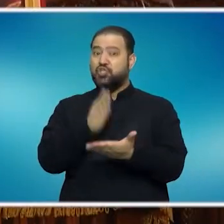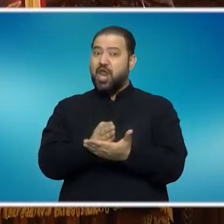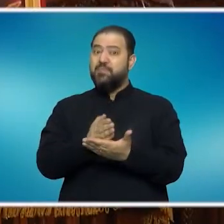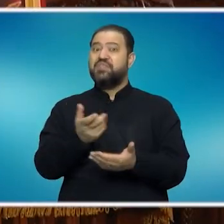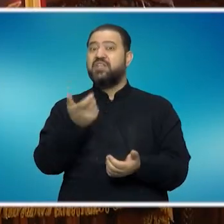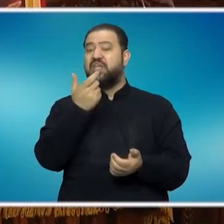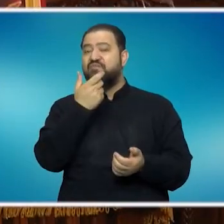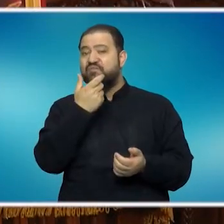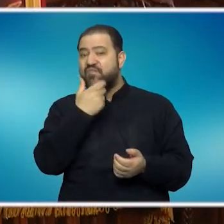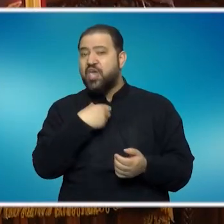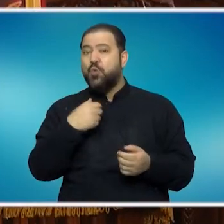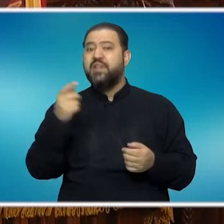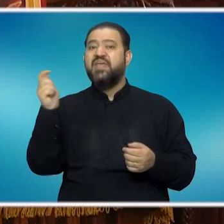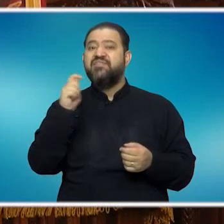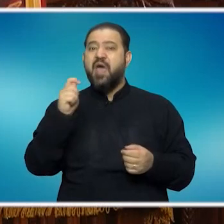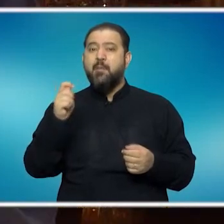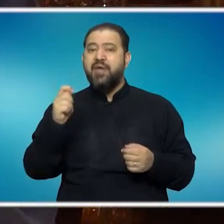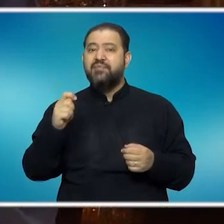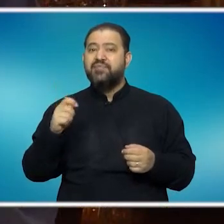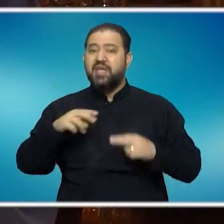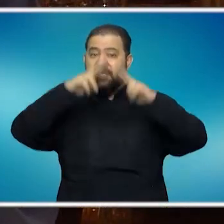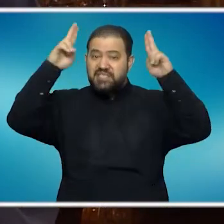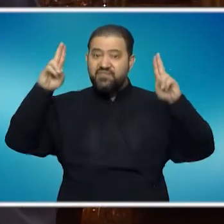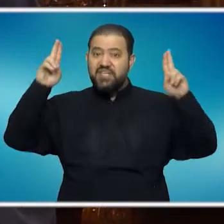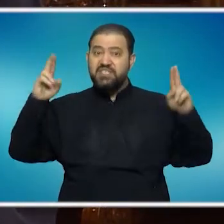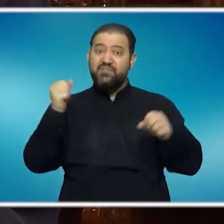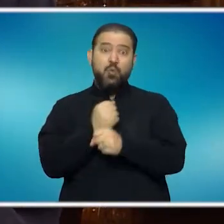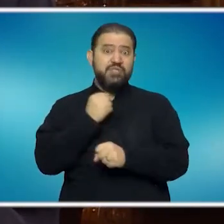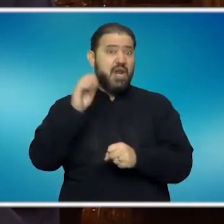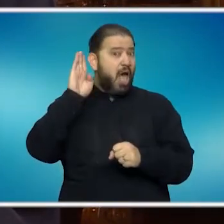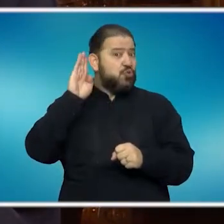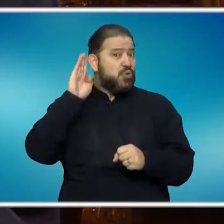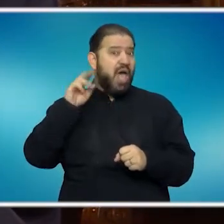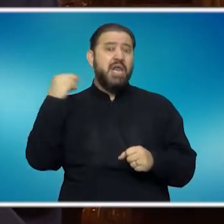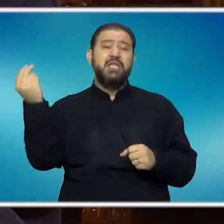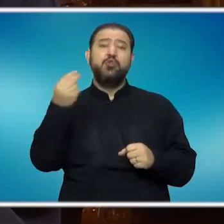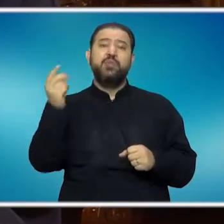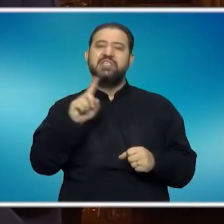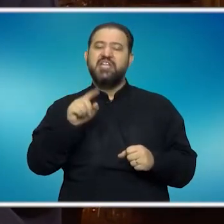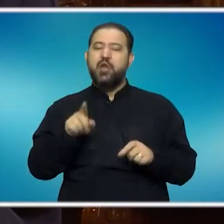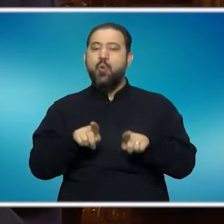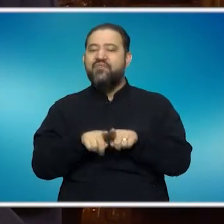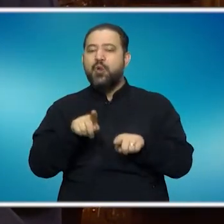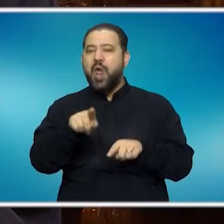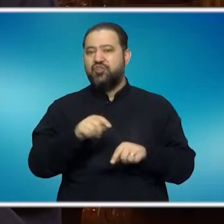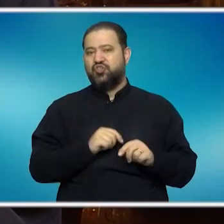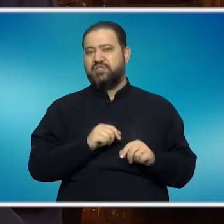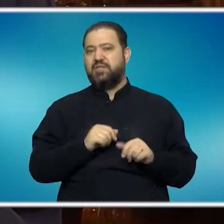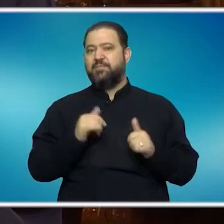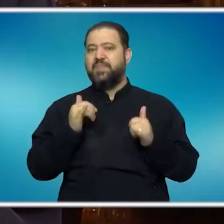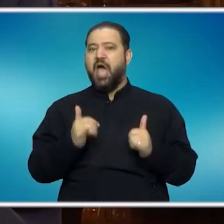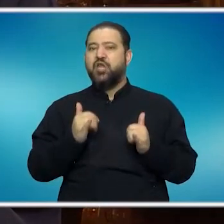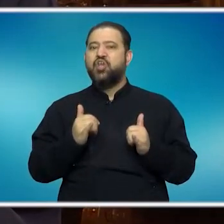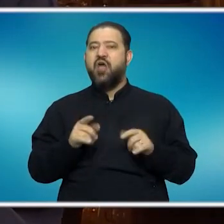și drepții din Vechiul Testament și profeții din Vechiul Testament făcuseră ascultare de Dumnezeu, dar nu de așa